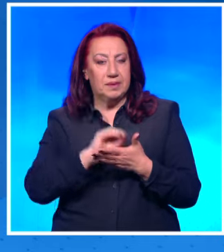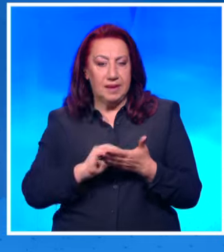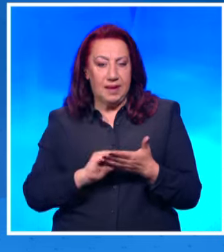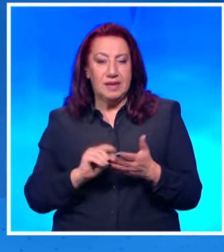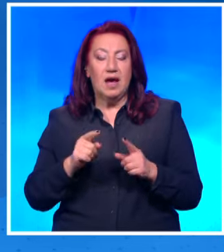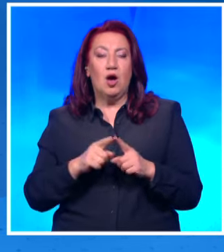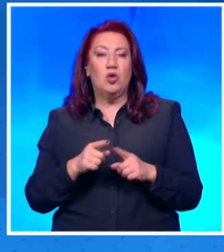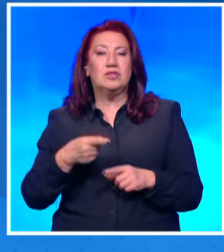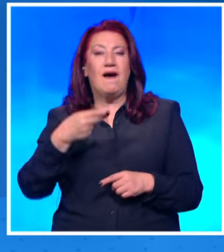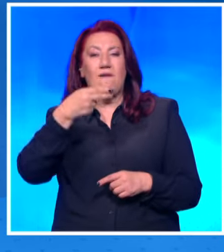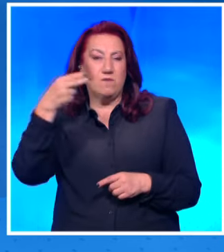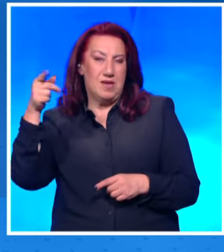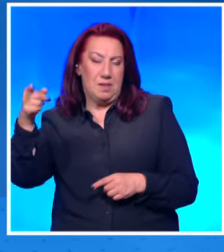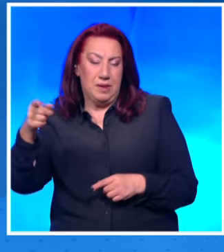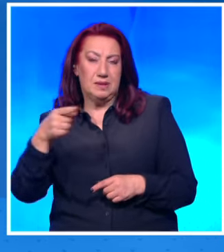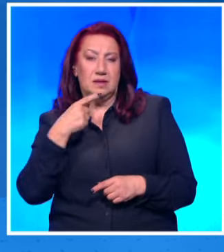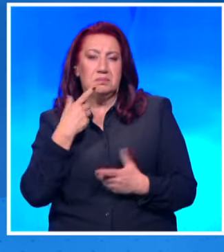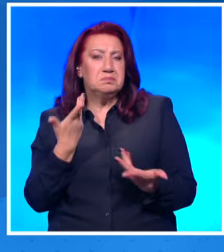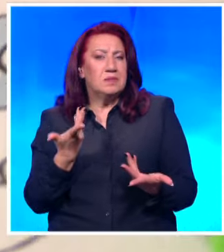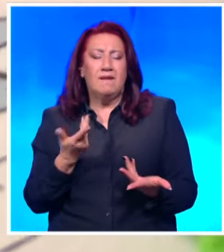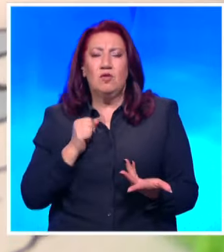националната сигурност, за да сезира Главчев, ДАНС и